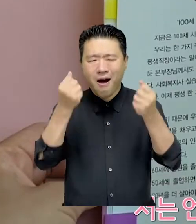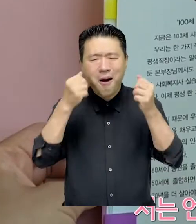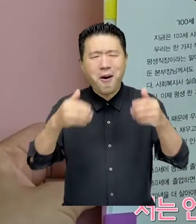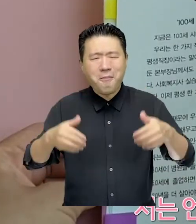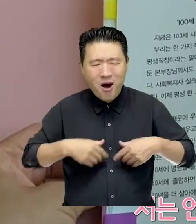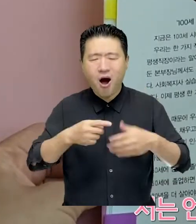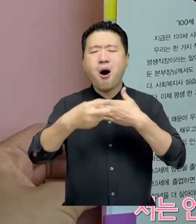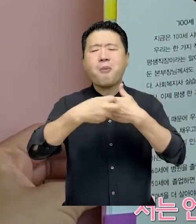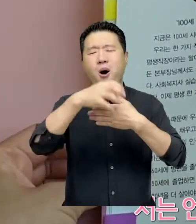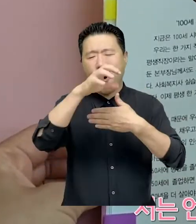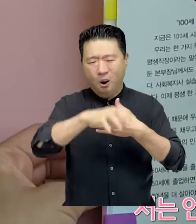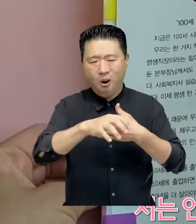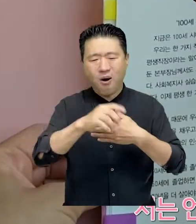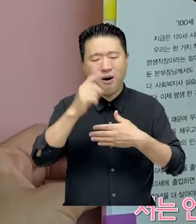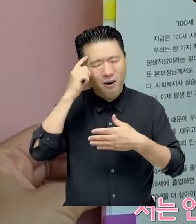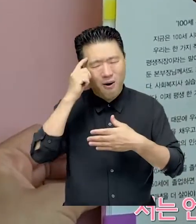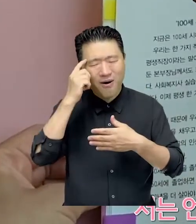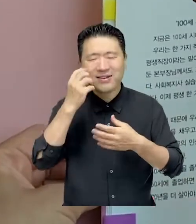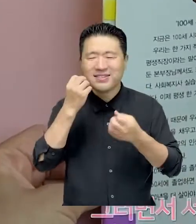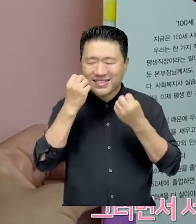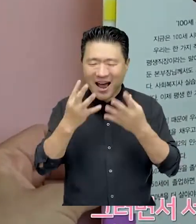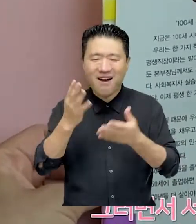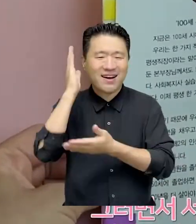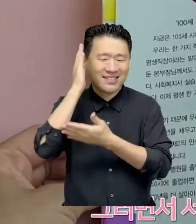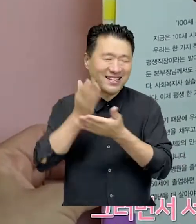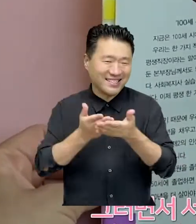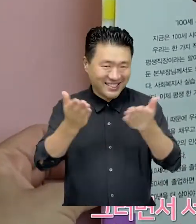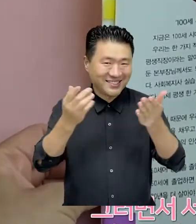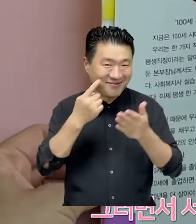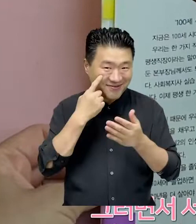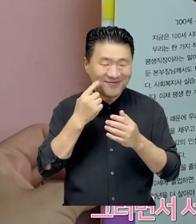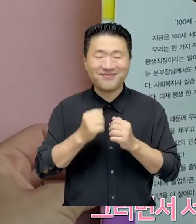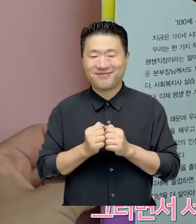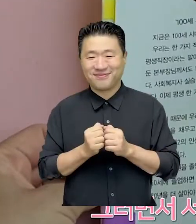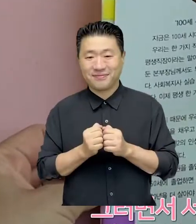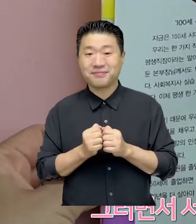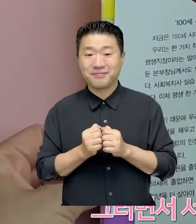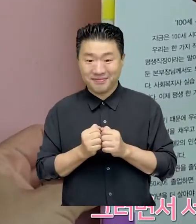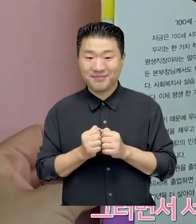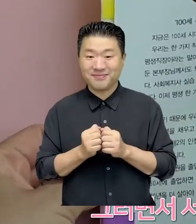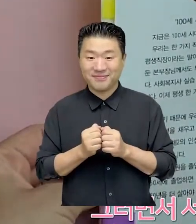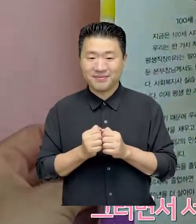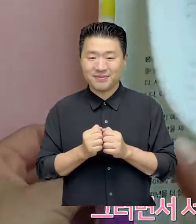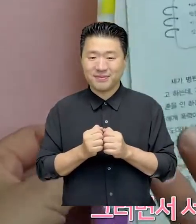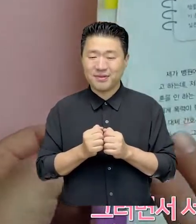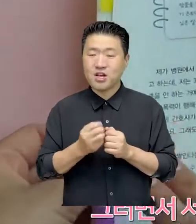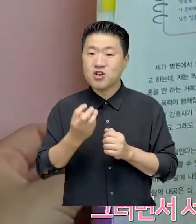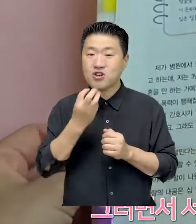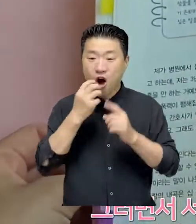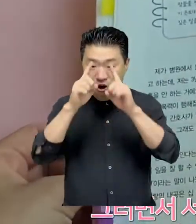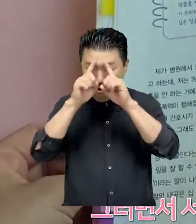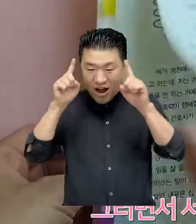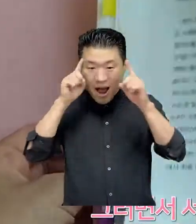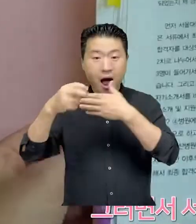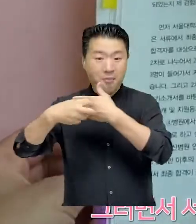언젠가는 졸업해야 하는 곳이 병원이라는 조금은 새로운 주장을 하게 됩니다. 그러면서